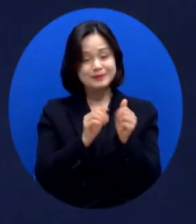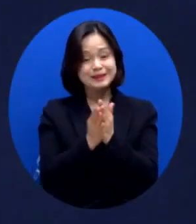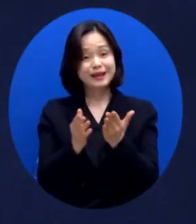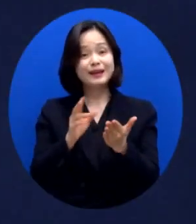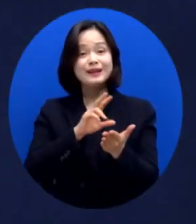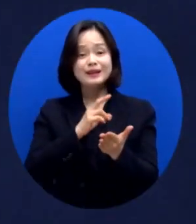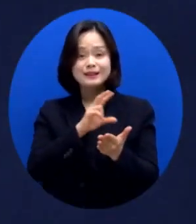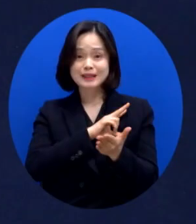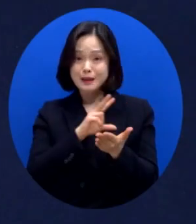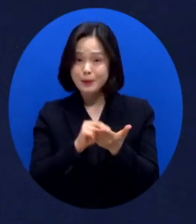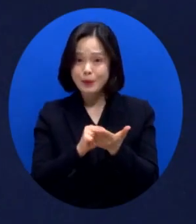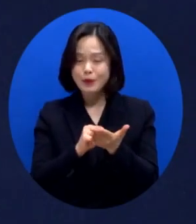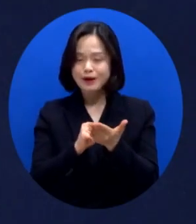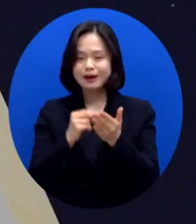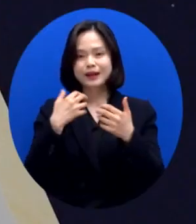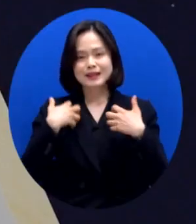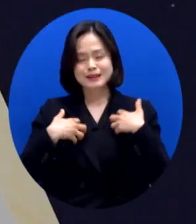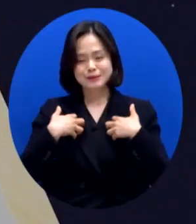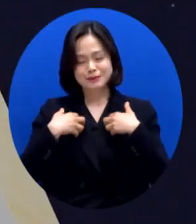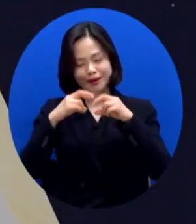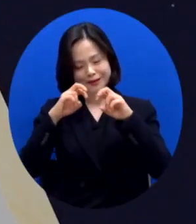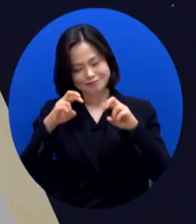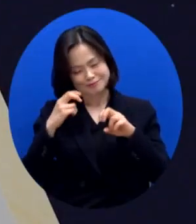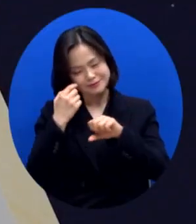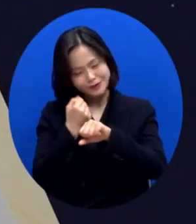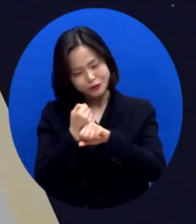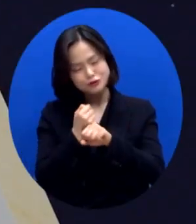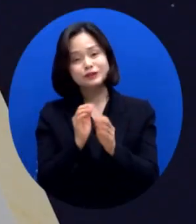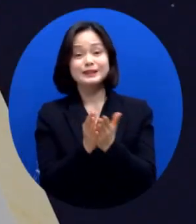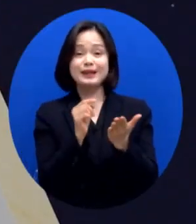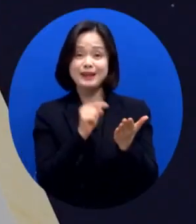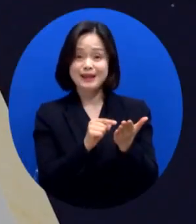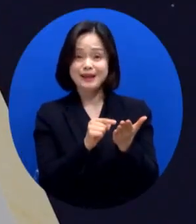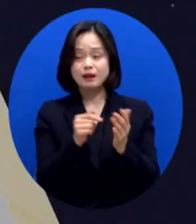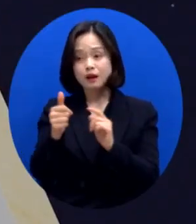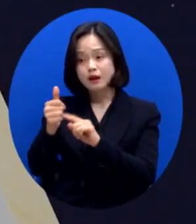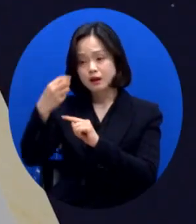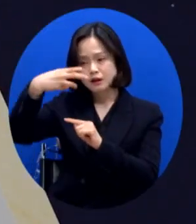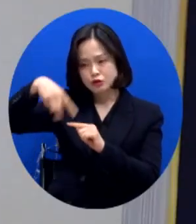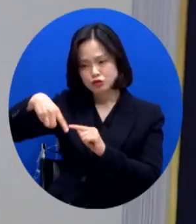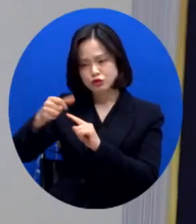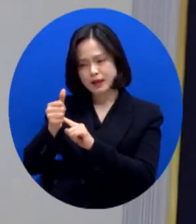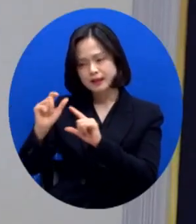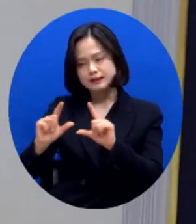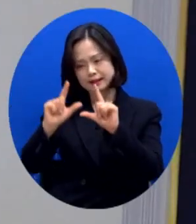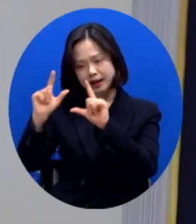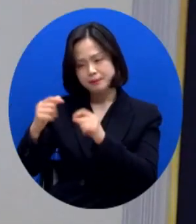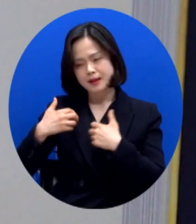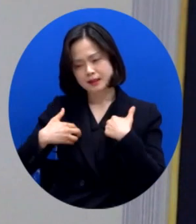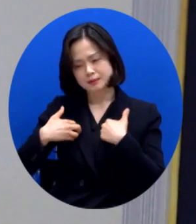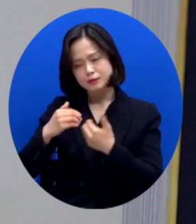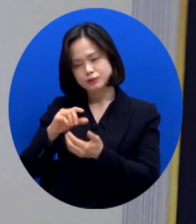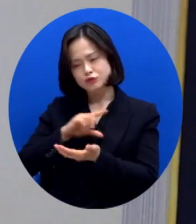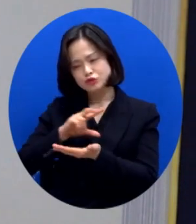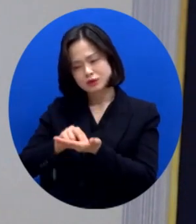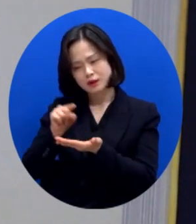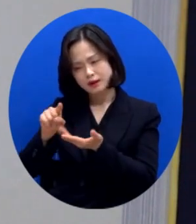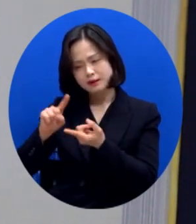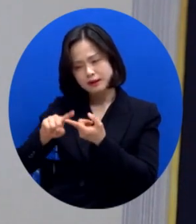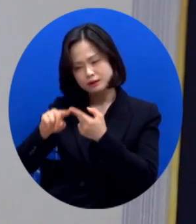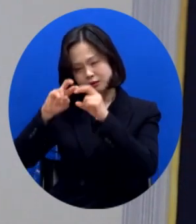헤아려본 기쁨입니다. 박 목사는 이번 책에 루이스의 삶과 신앙에서 중요한 주제인 기쁨에 대해